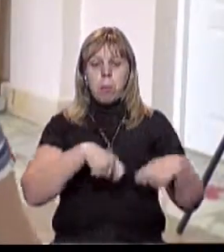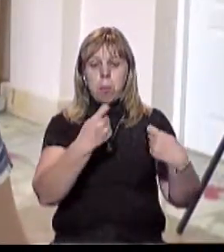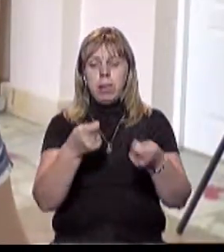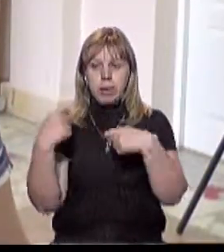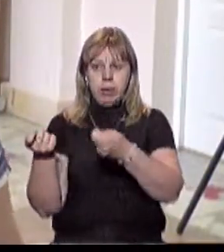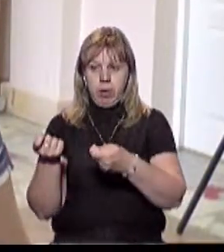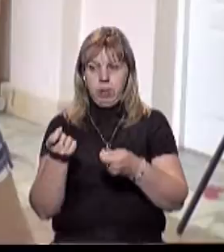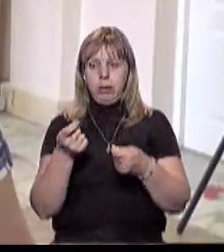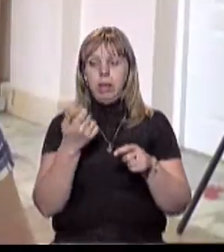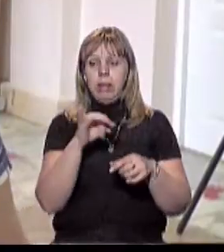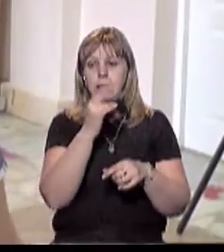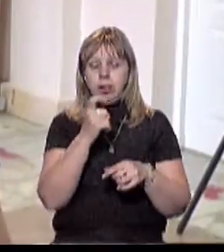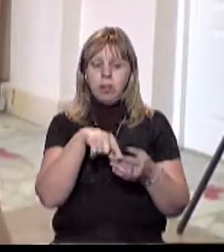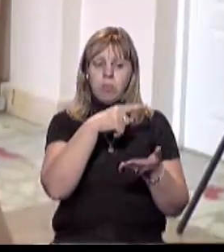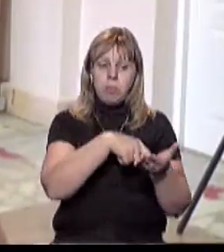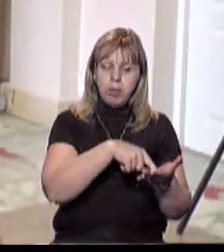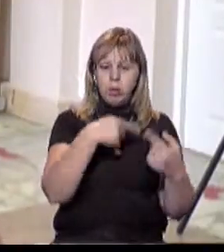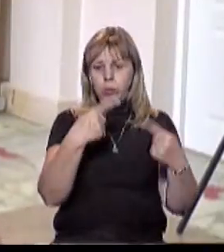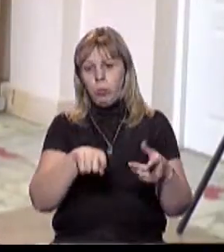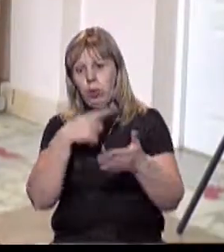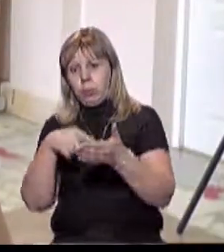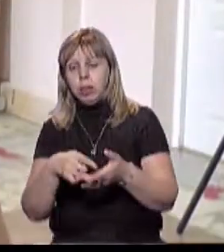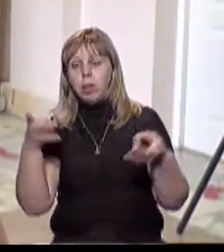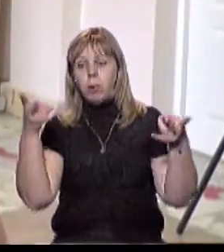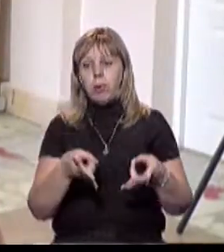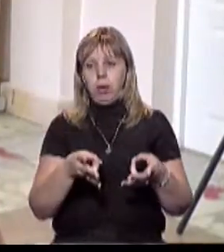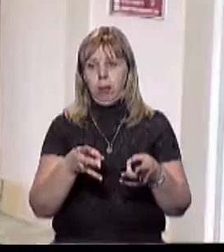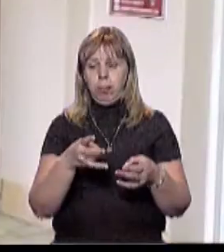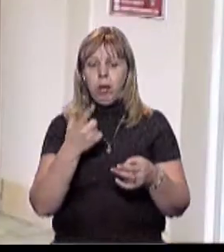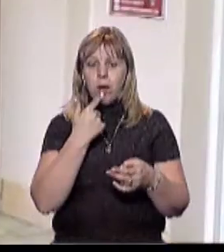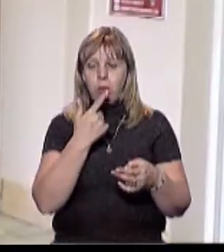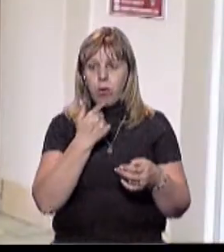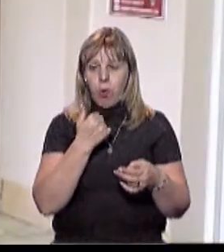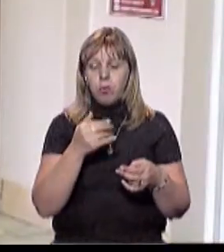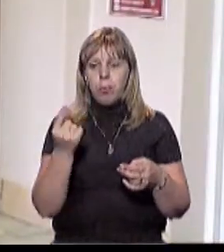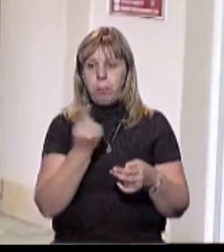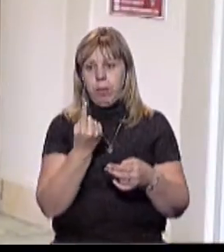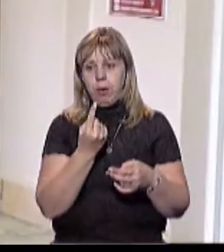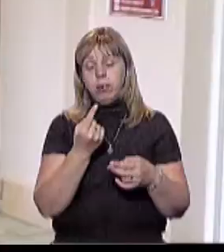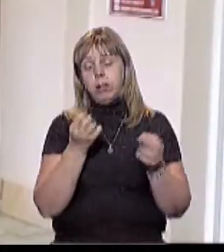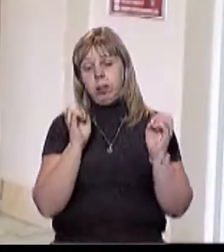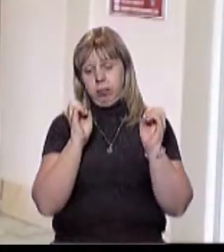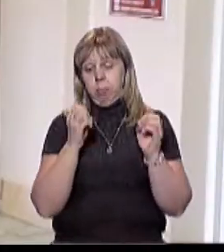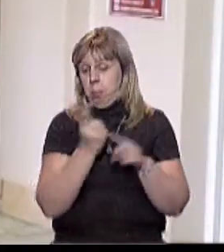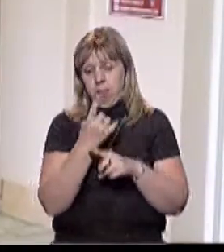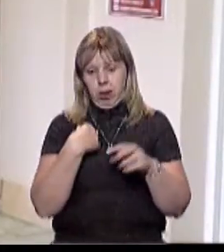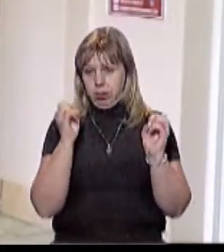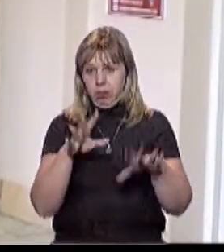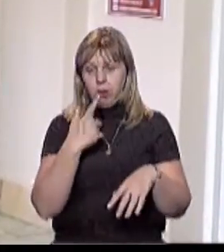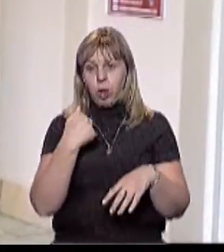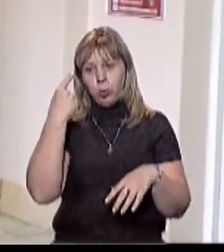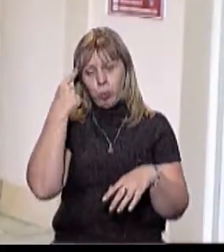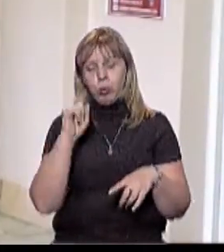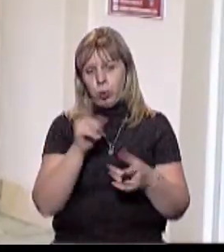передавати із міста в місто при потребі донорську кров, вперше здавала кров. Думаю, що